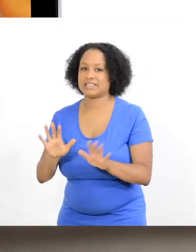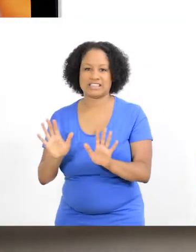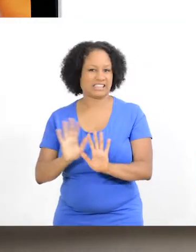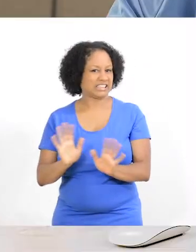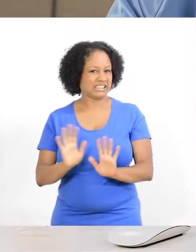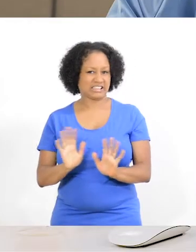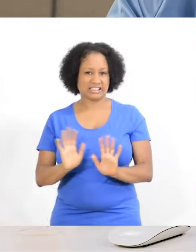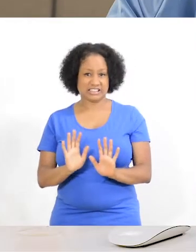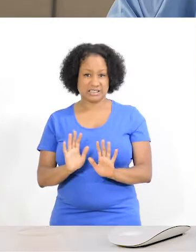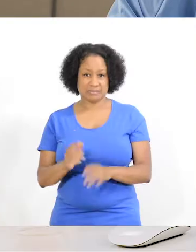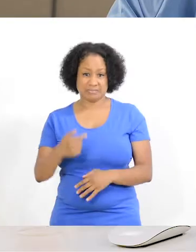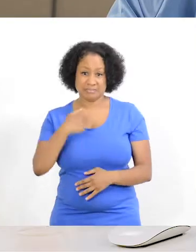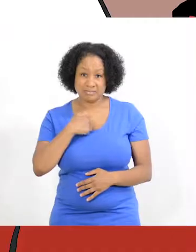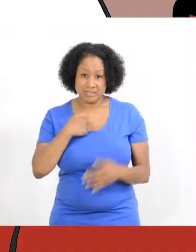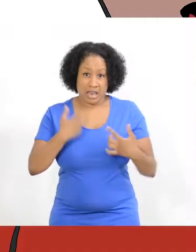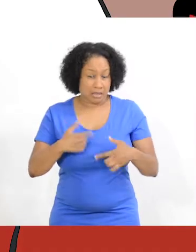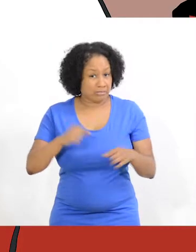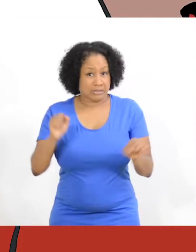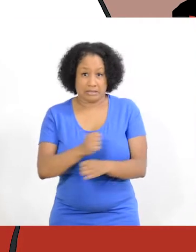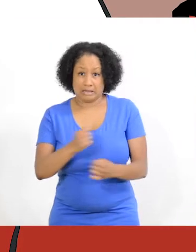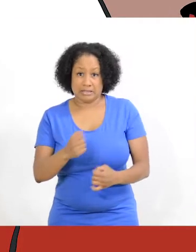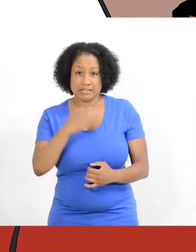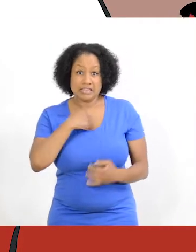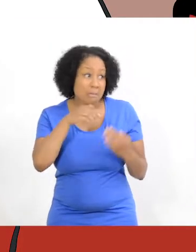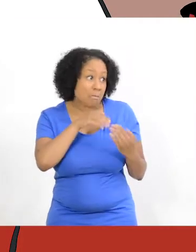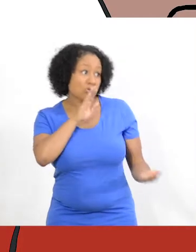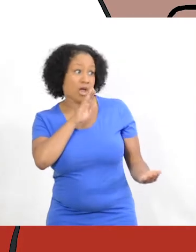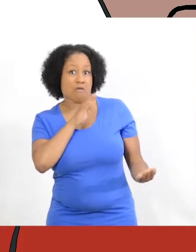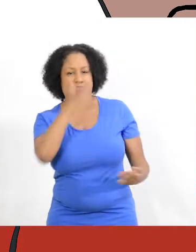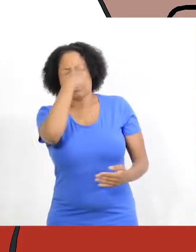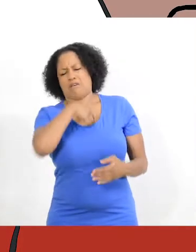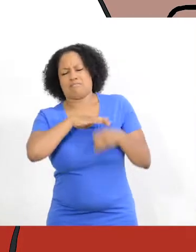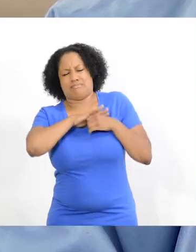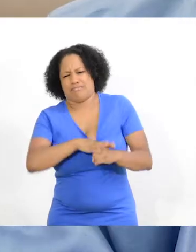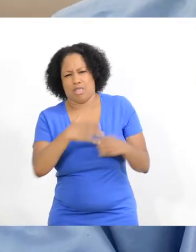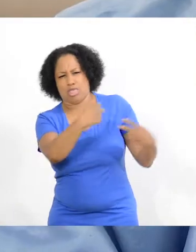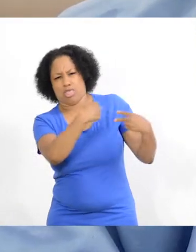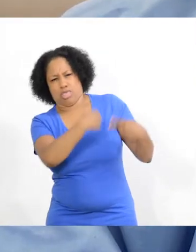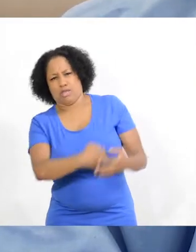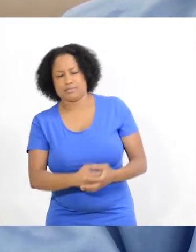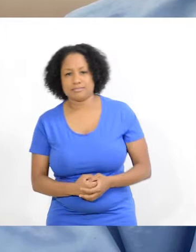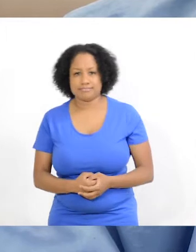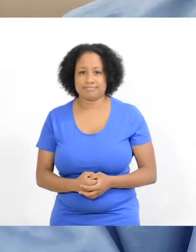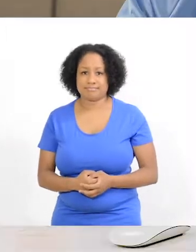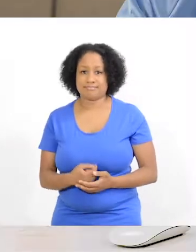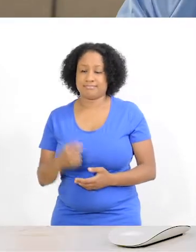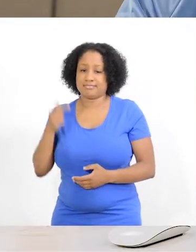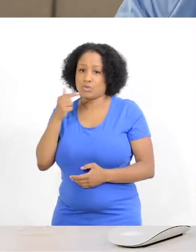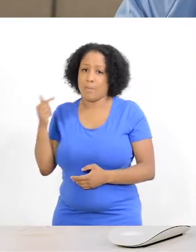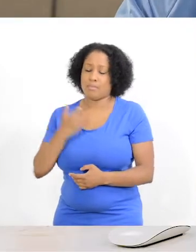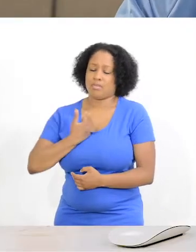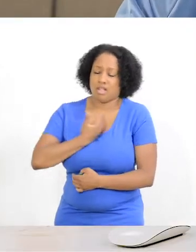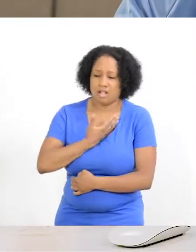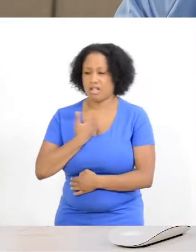nach Lachen. Aber wenn ich mich beschwere, dann werden sie sich erst recht lustig machen. Tom ist ein bisschen verzweifelt. Er liebt